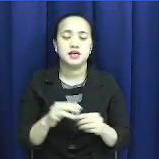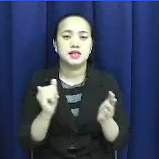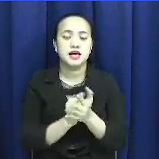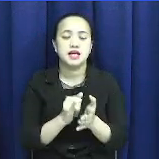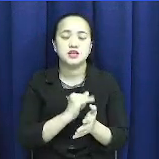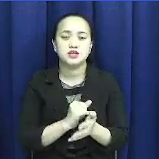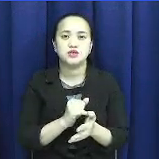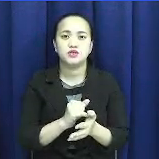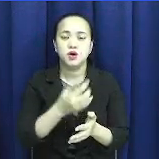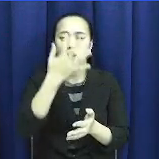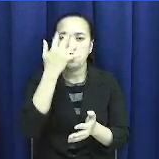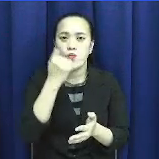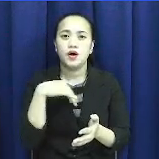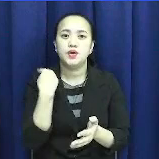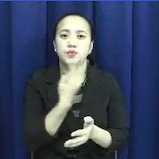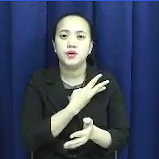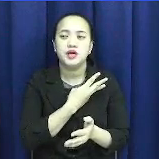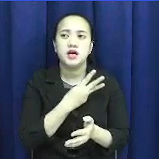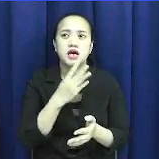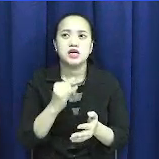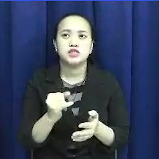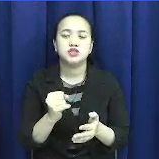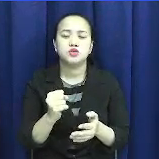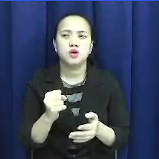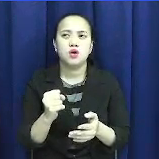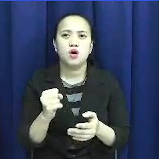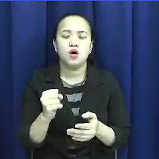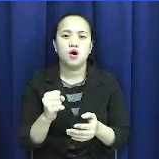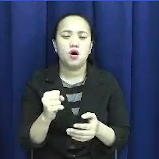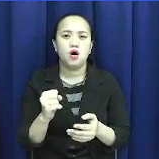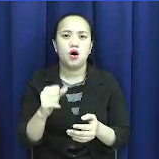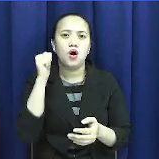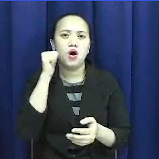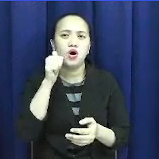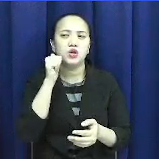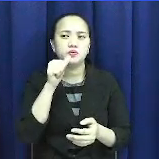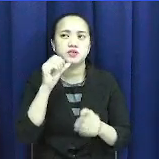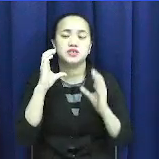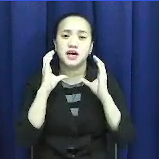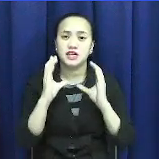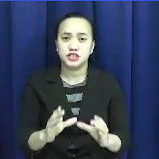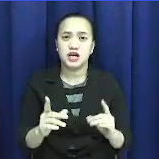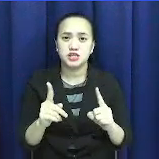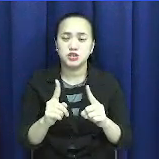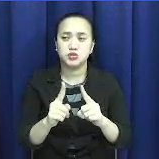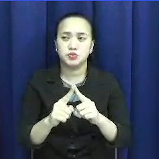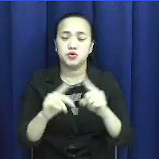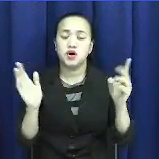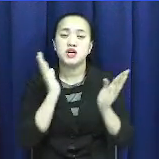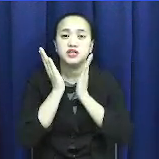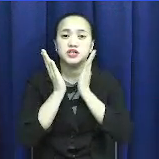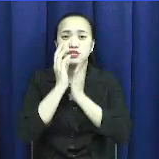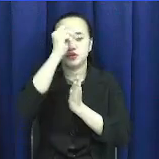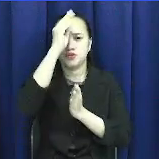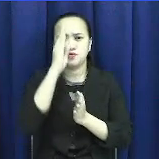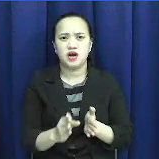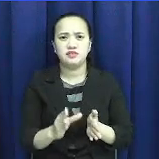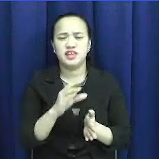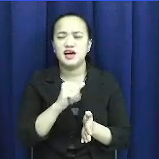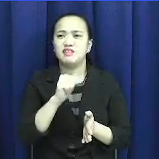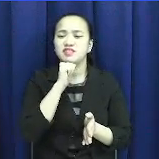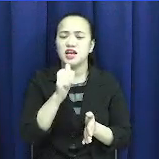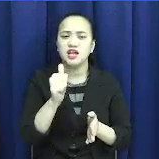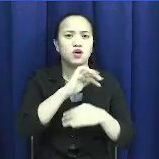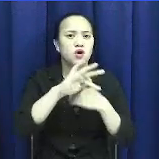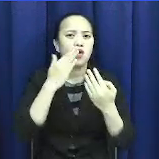it's always a privilege para po makapaglingkod sa Panginoon. Hindi po lahat ng tao ay binigyan ng karapatan o binigyan